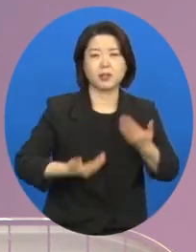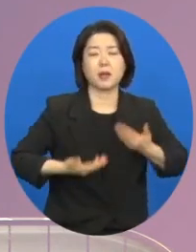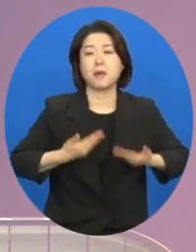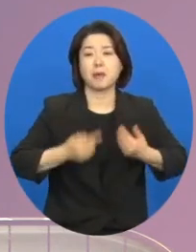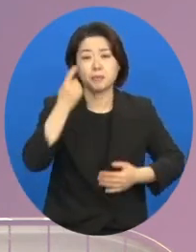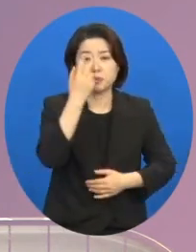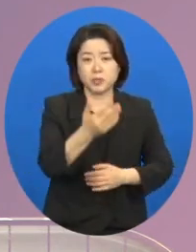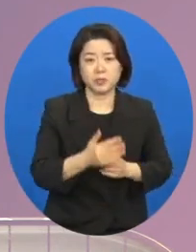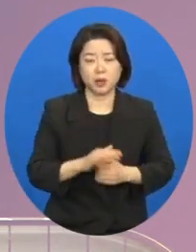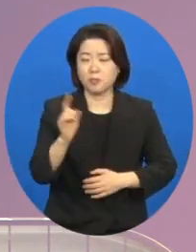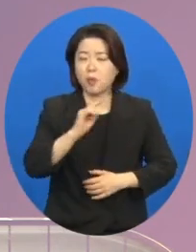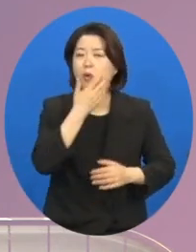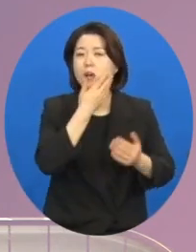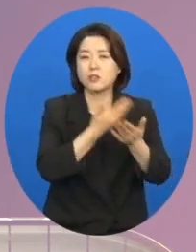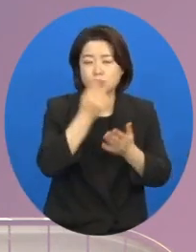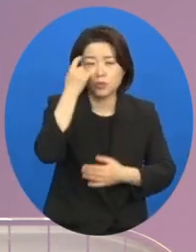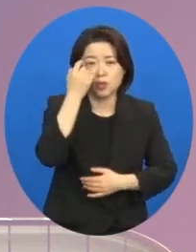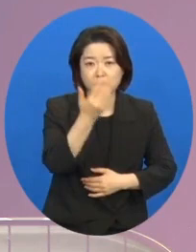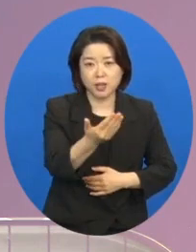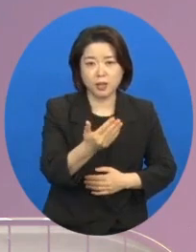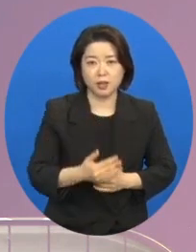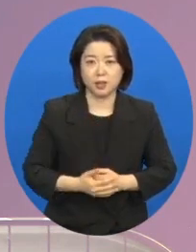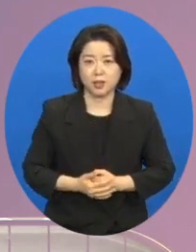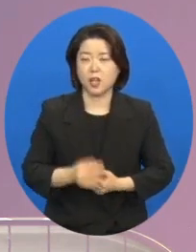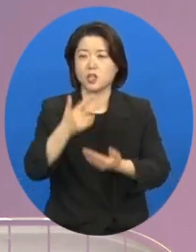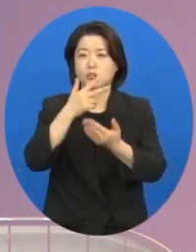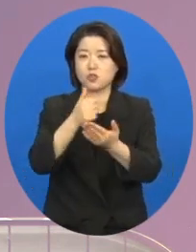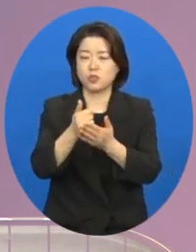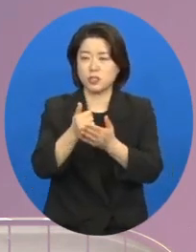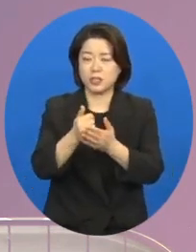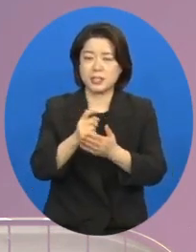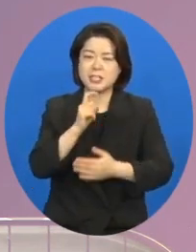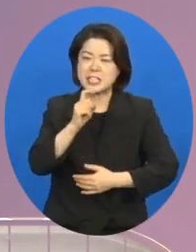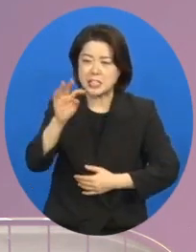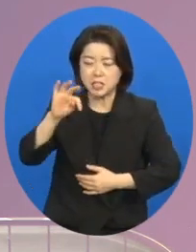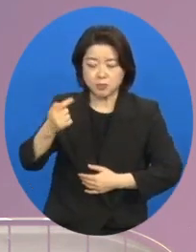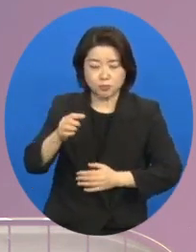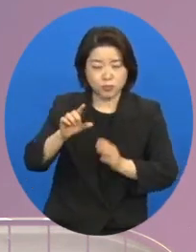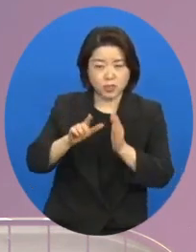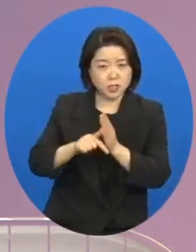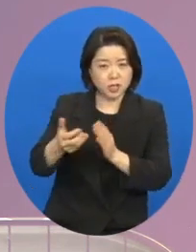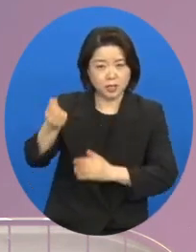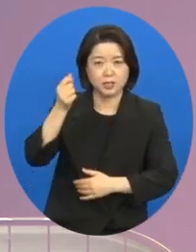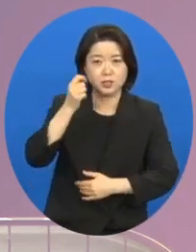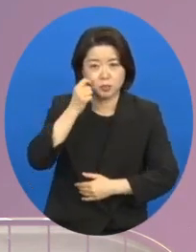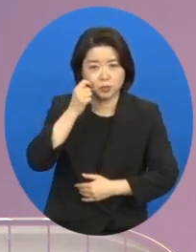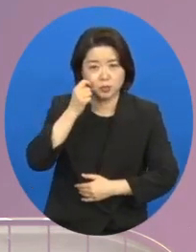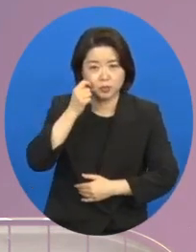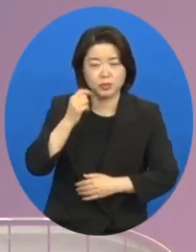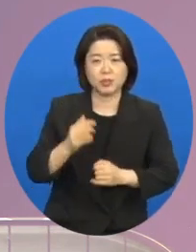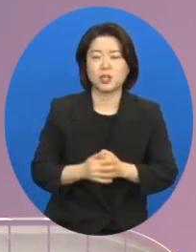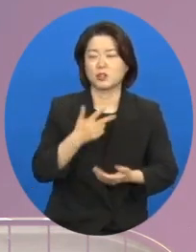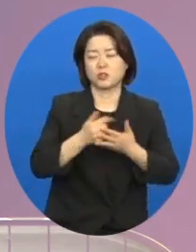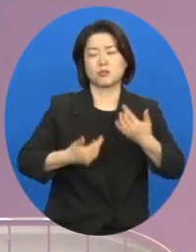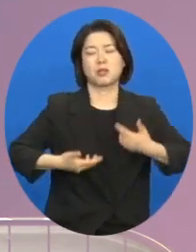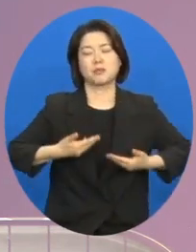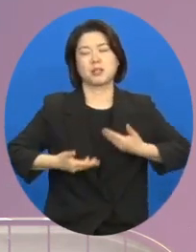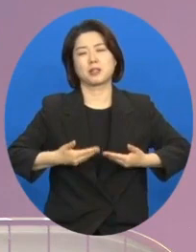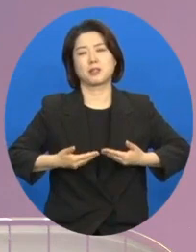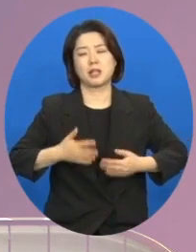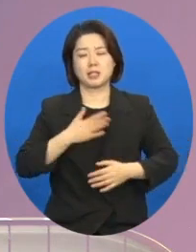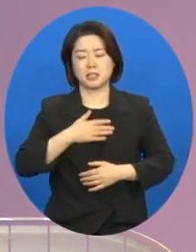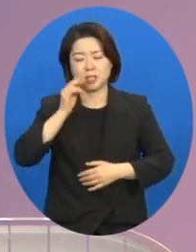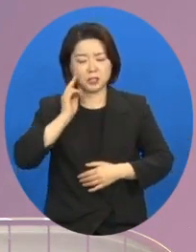무엇이 그렇게 중요하길래 주님과의 단 10분의 시간도 내지 못하고, 주님 바빠요, 저